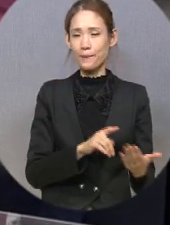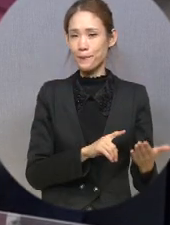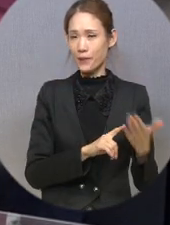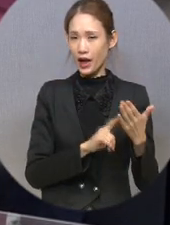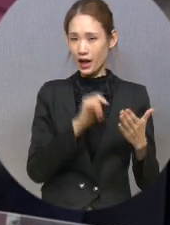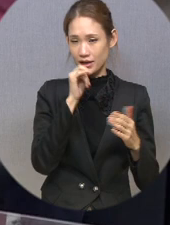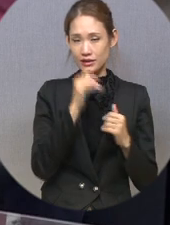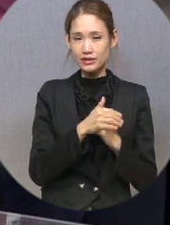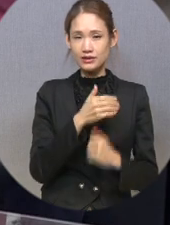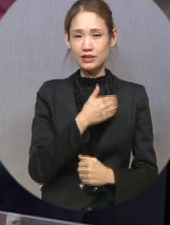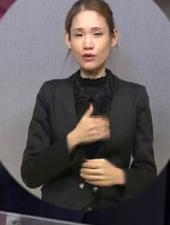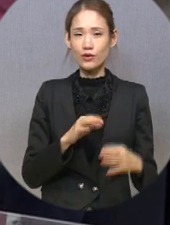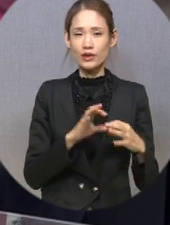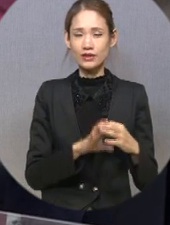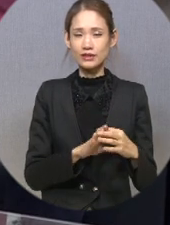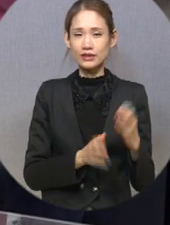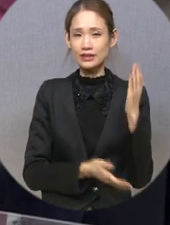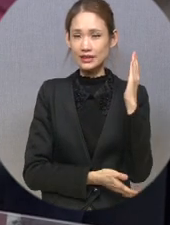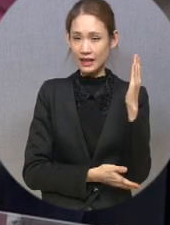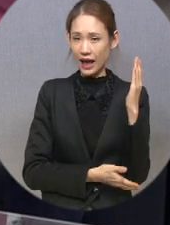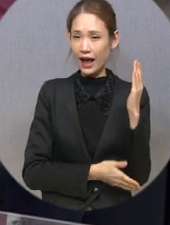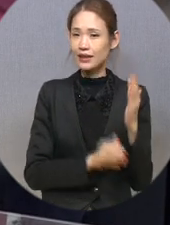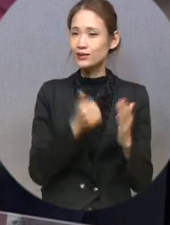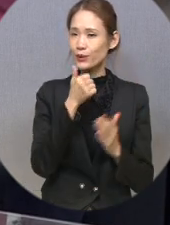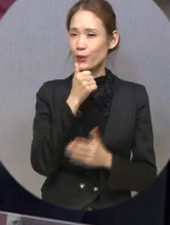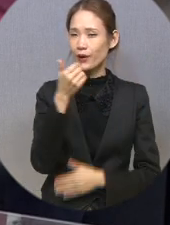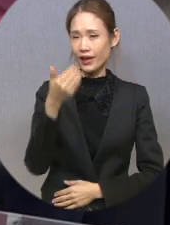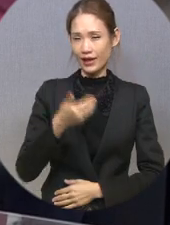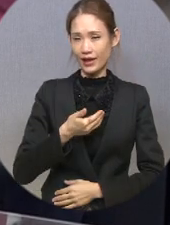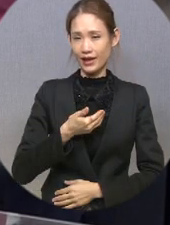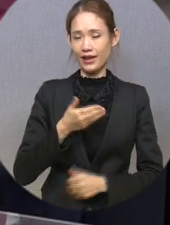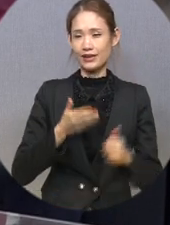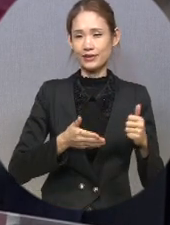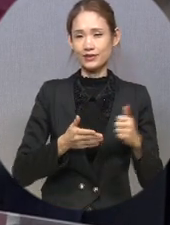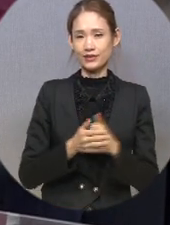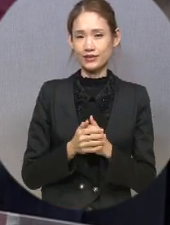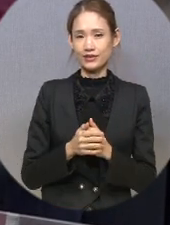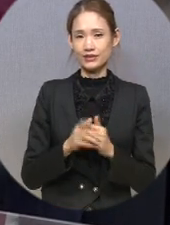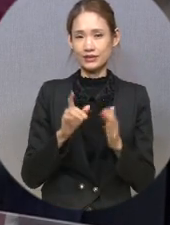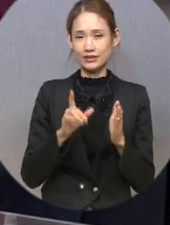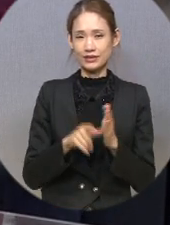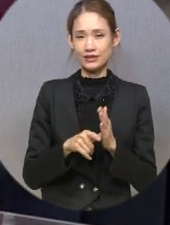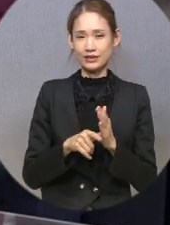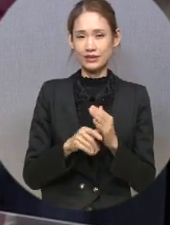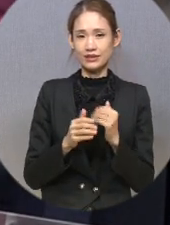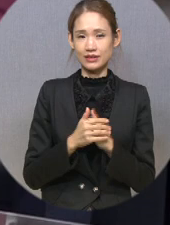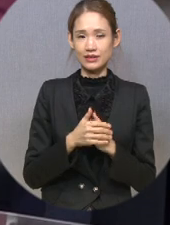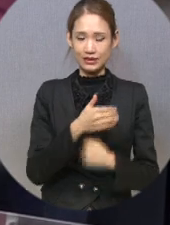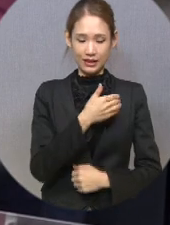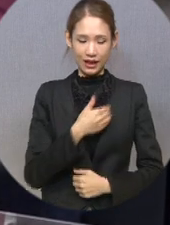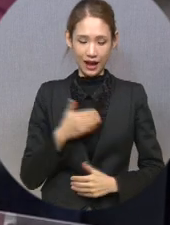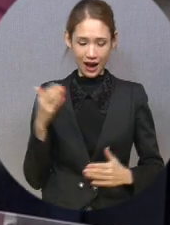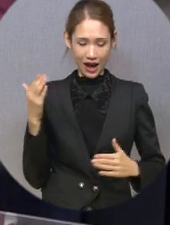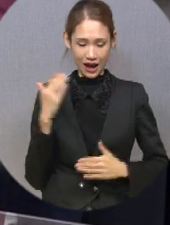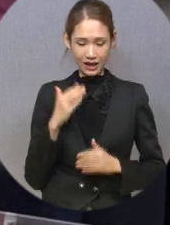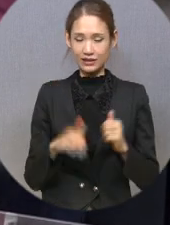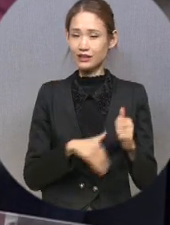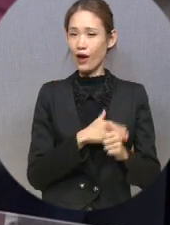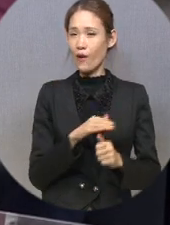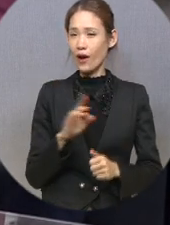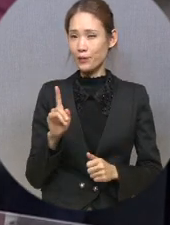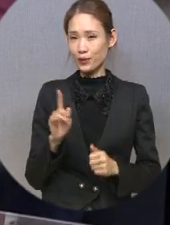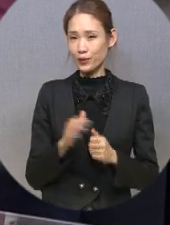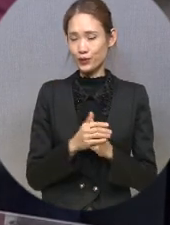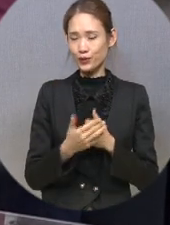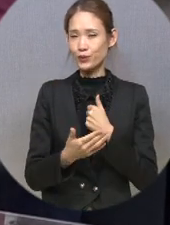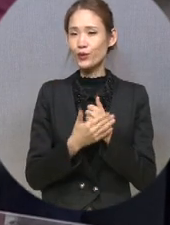학생 그 제자와 관련된 이야기를 좀 소개해 주시겠어요? 그 당시에 그 제자가 어떤 상황이었고